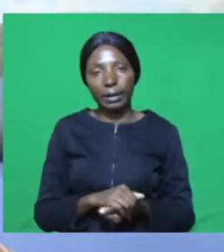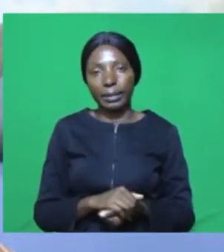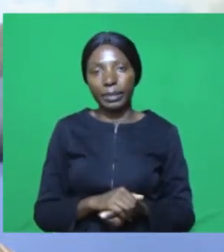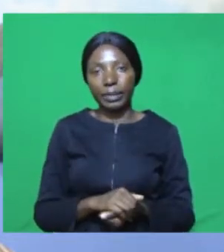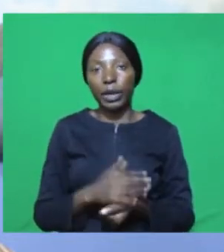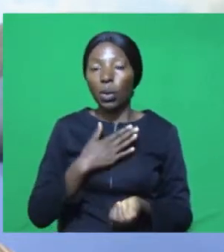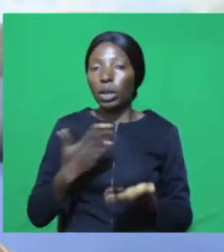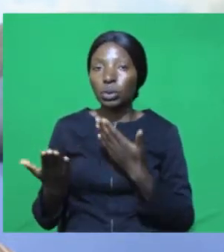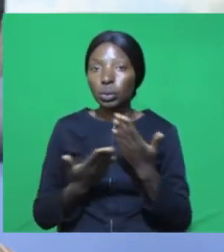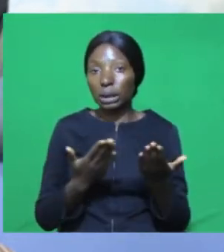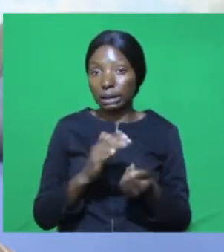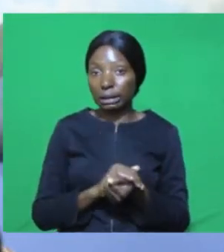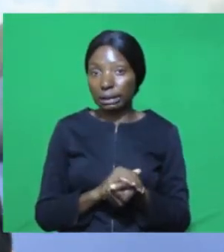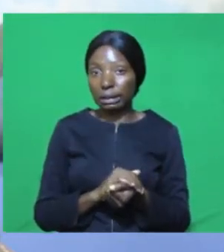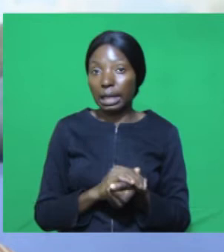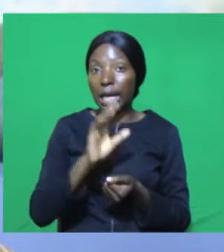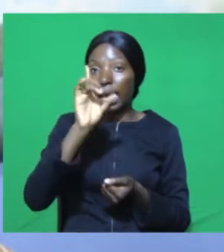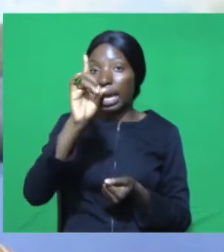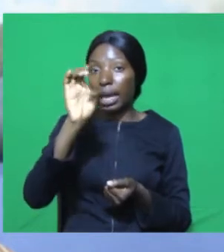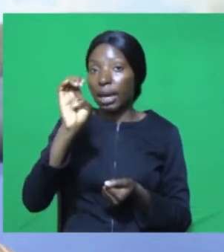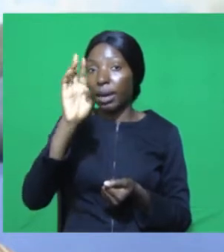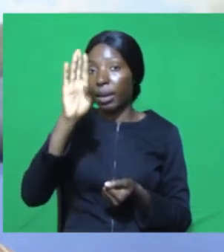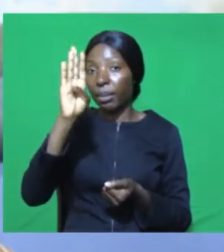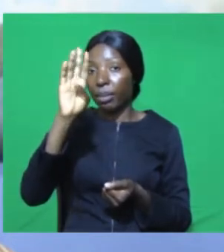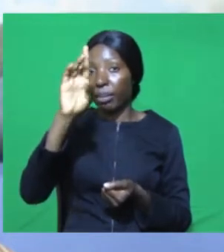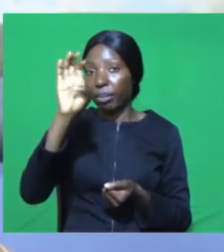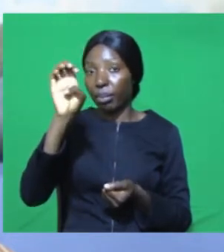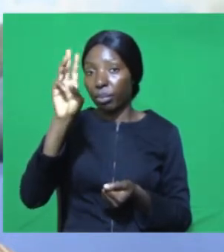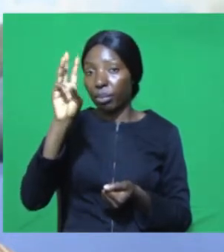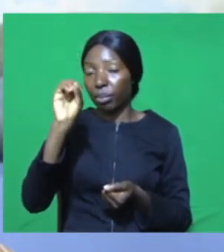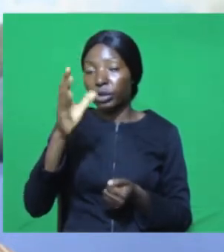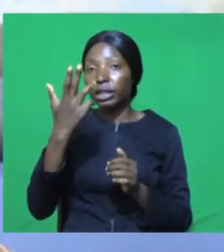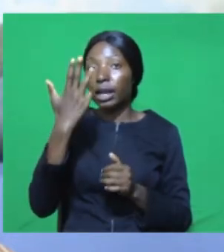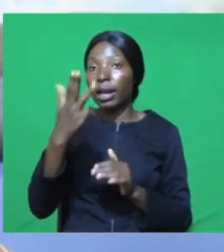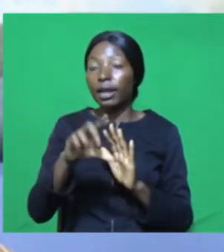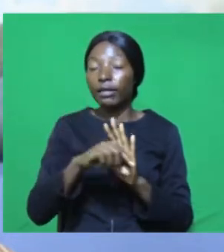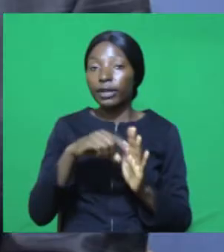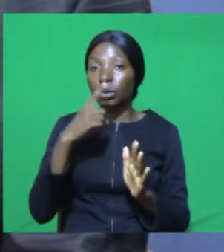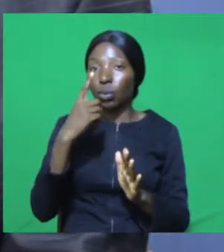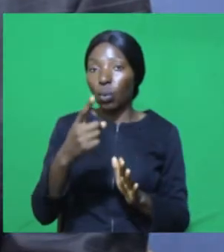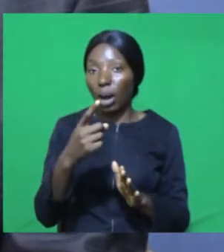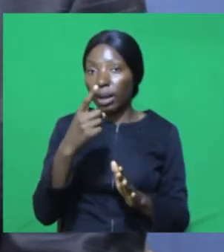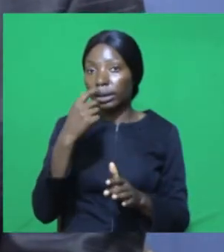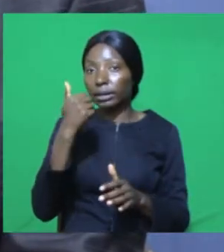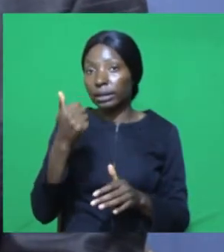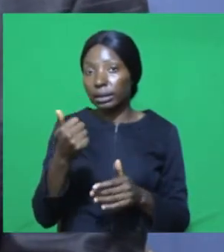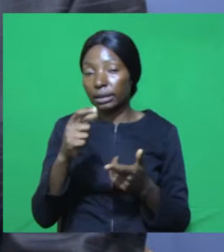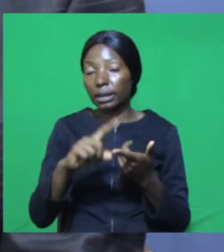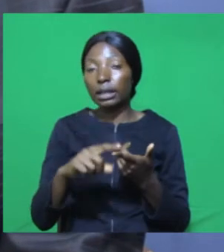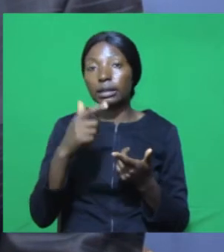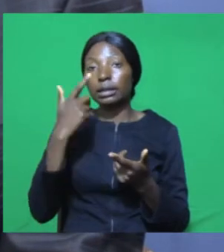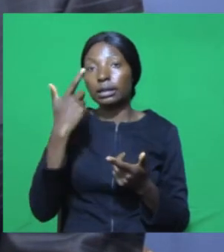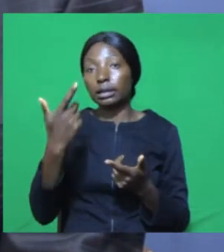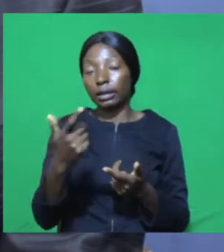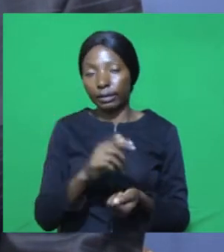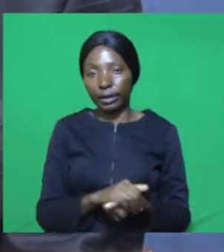But if we look at such things, we can look at Hebrews chapter 9. Tuda kuverenga verse 1, 6 na 7. Hebrews